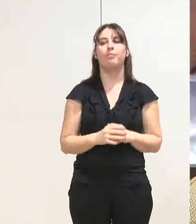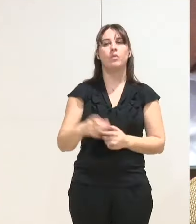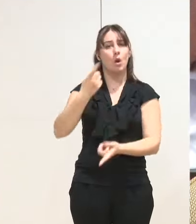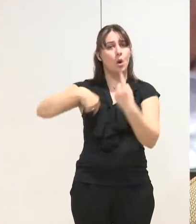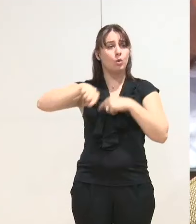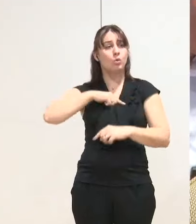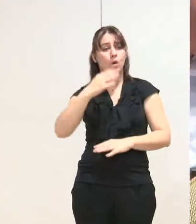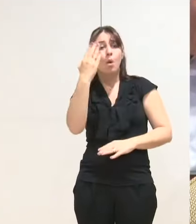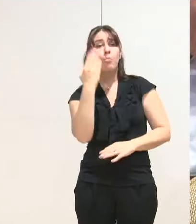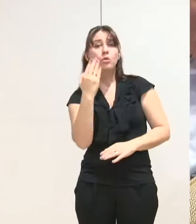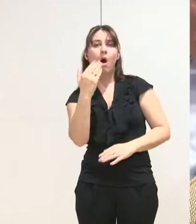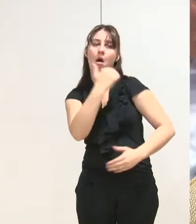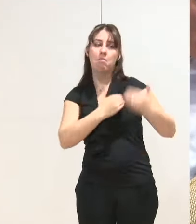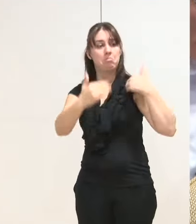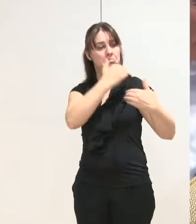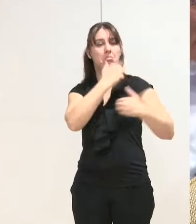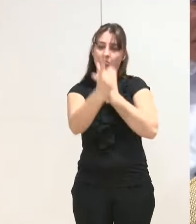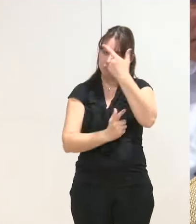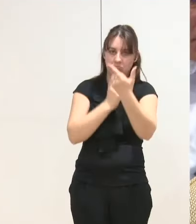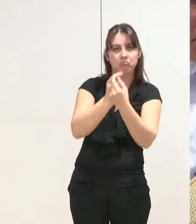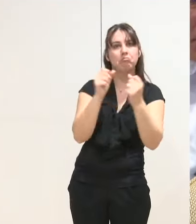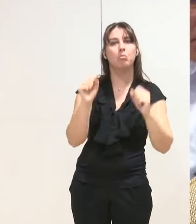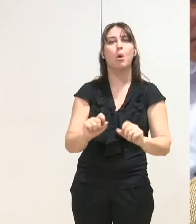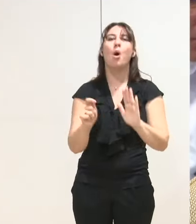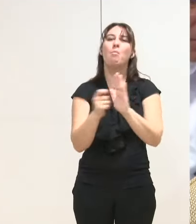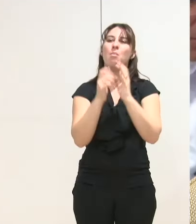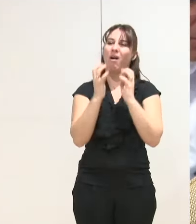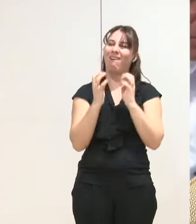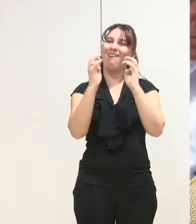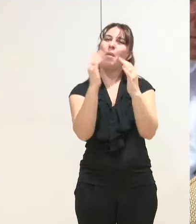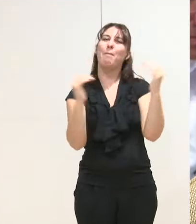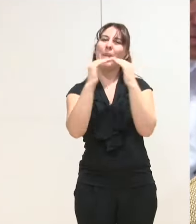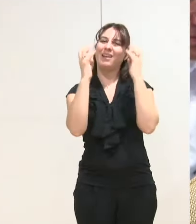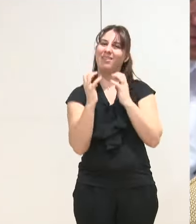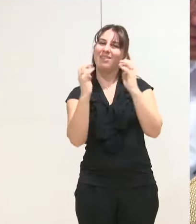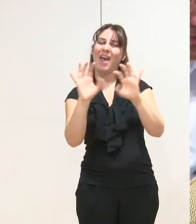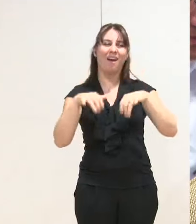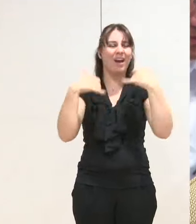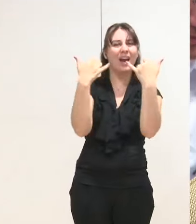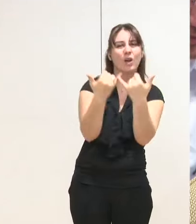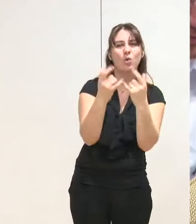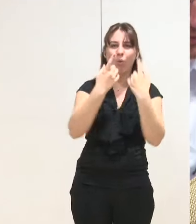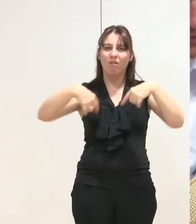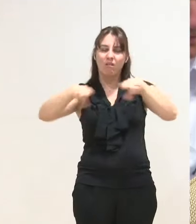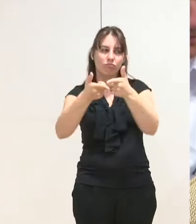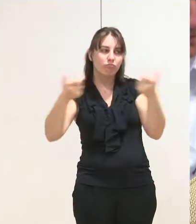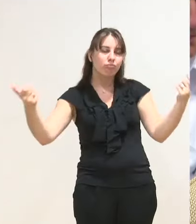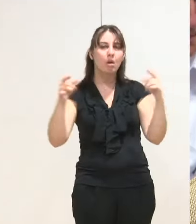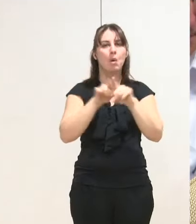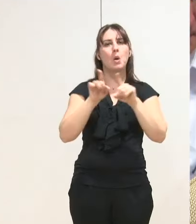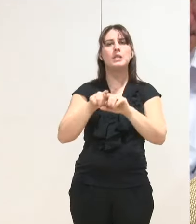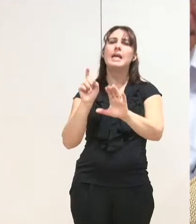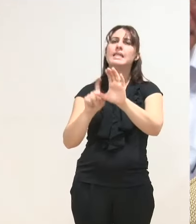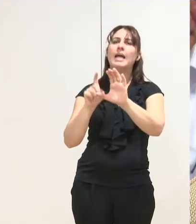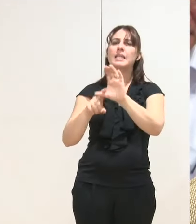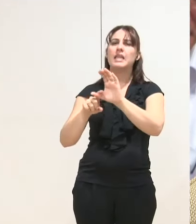à chaque fois que nécessaire ou au travers des instances paritaire mais aussi à chaque fois que les organisations syndicales nous